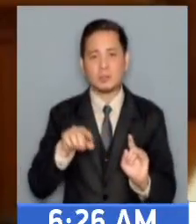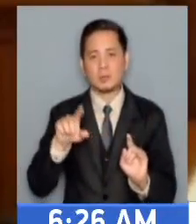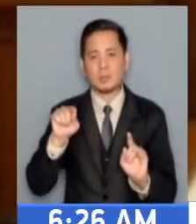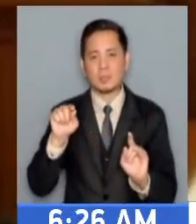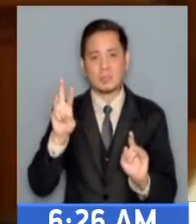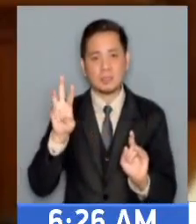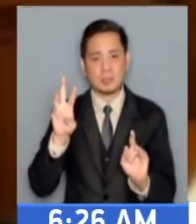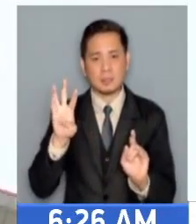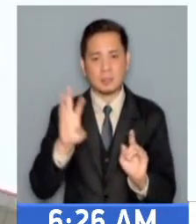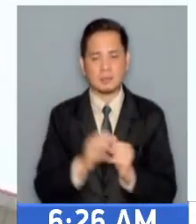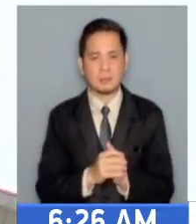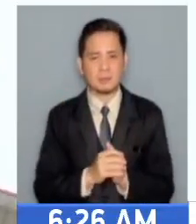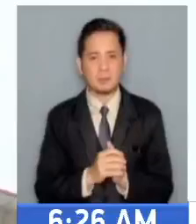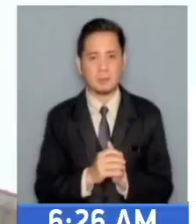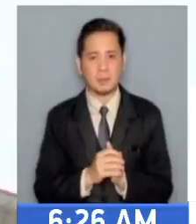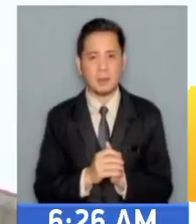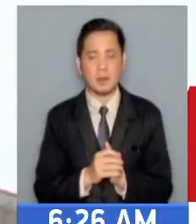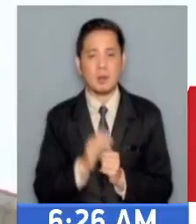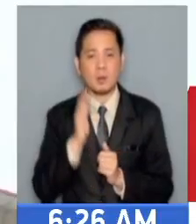we will win there.